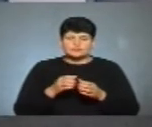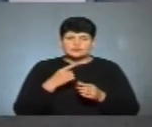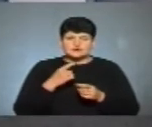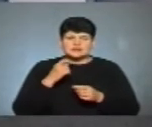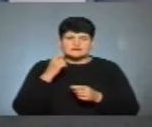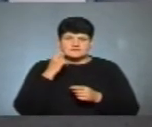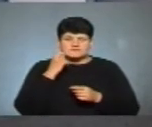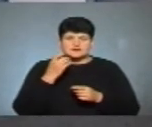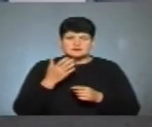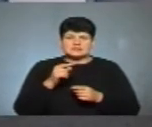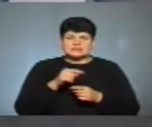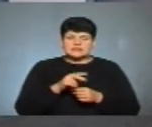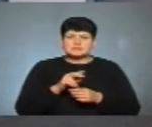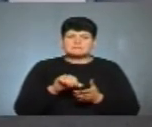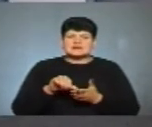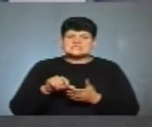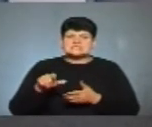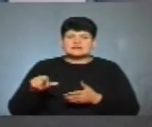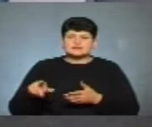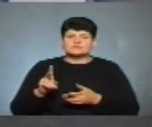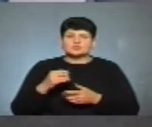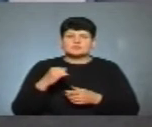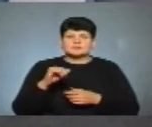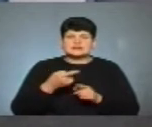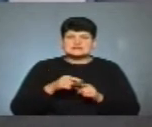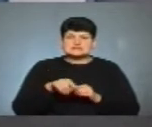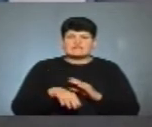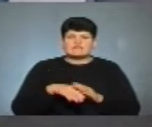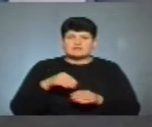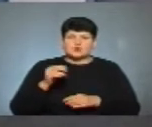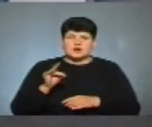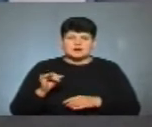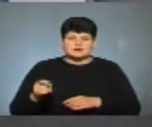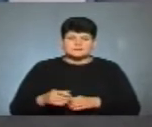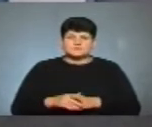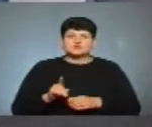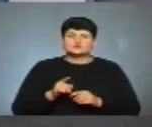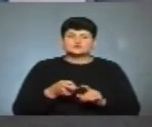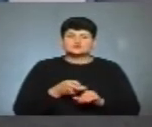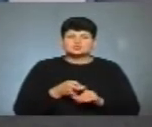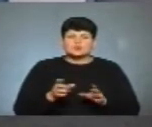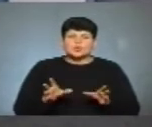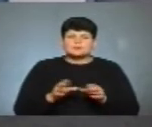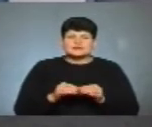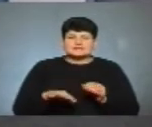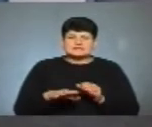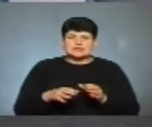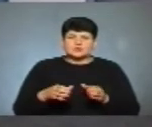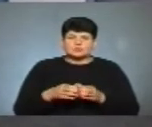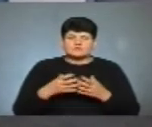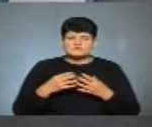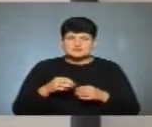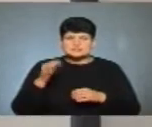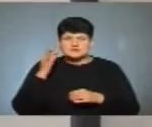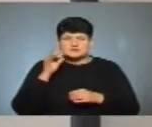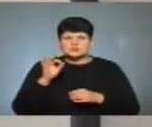вік тих представників, які перемагають на цих виборах. Що стосується об'єднаних територіальних громад, ми вже згадували